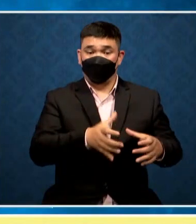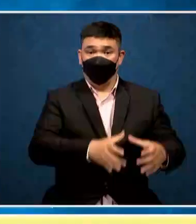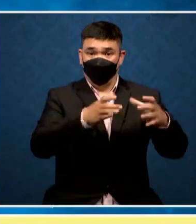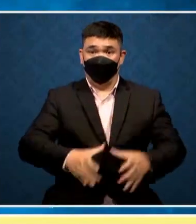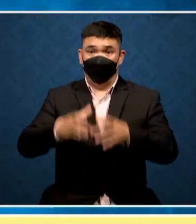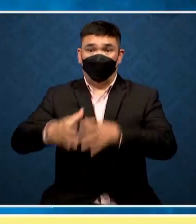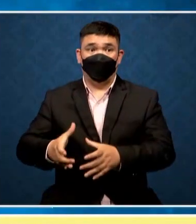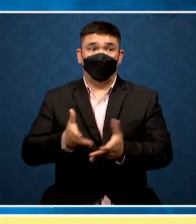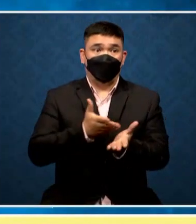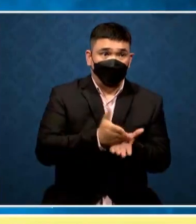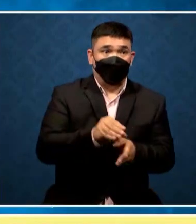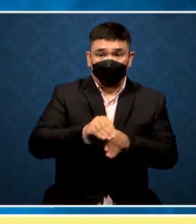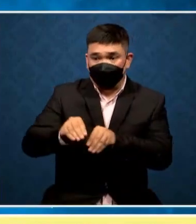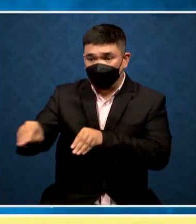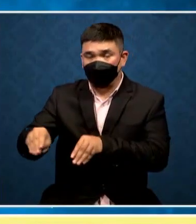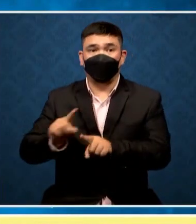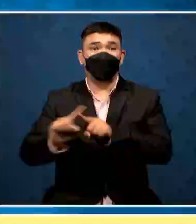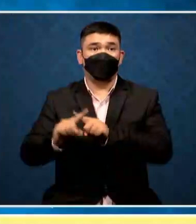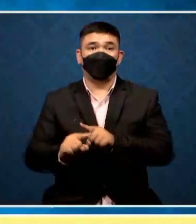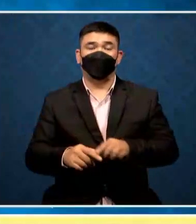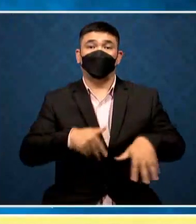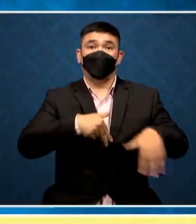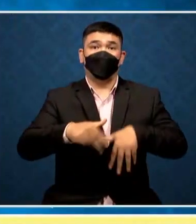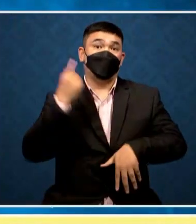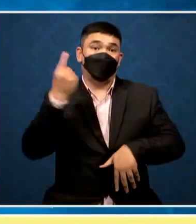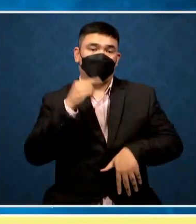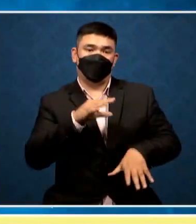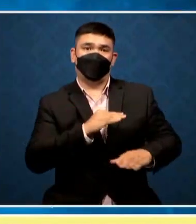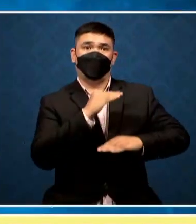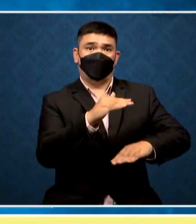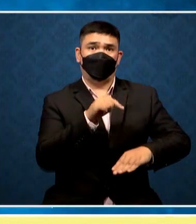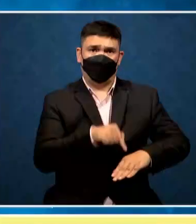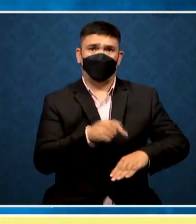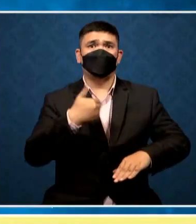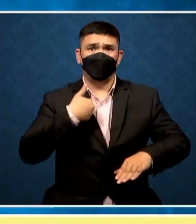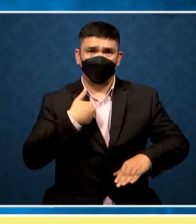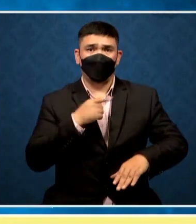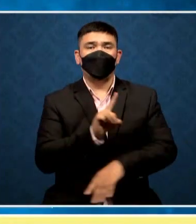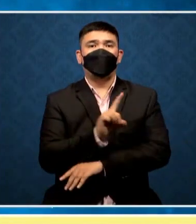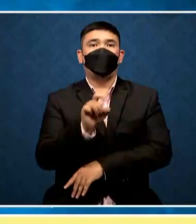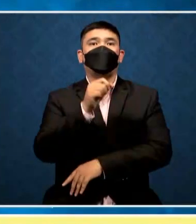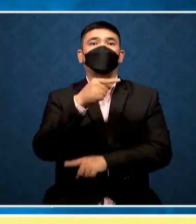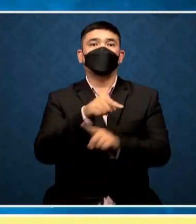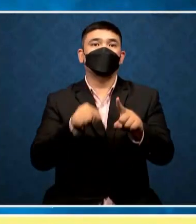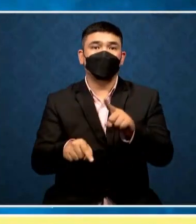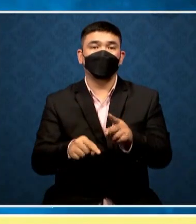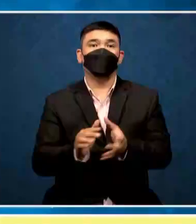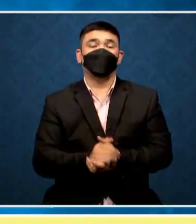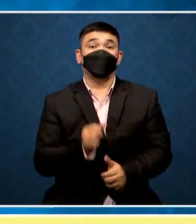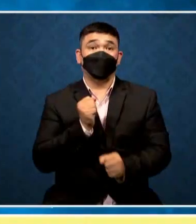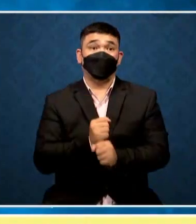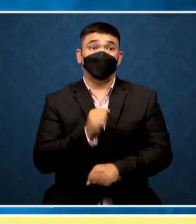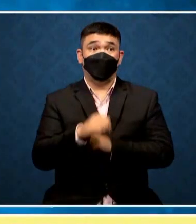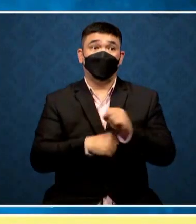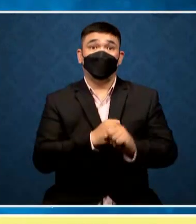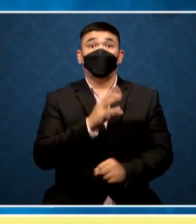แบบแยกประเทศในที่สาทนแล้วก็ฐานททรเที่ยว กำหนดตัวชีวัดวาตองมี100%ผลการอestarงานผี